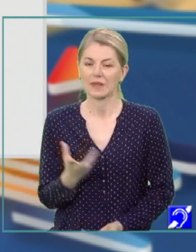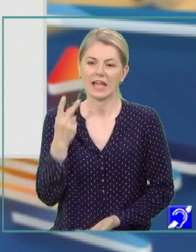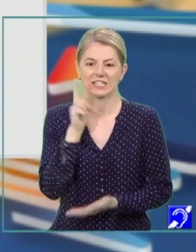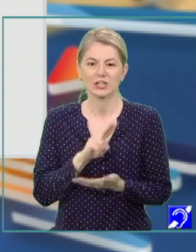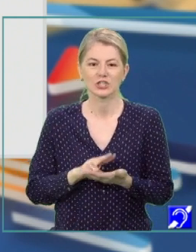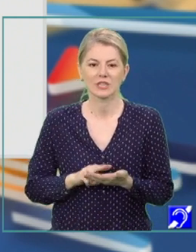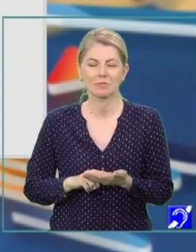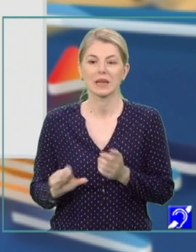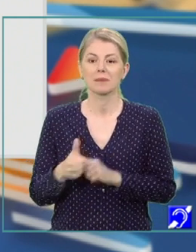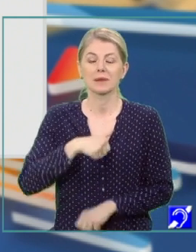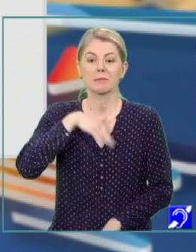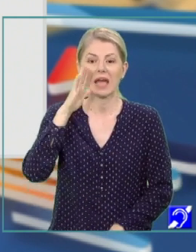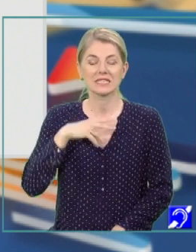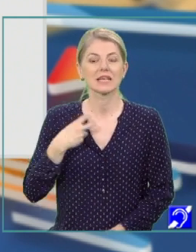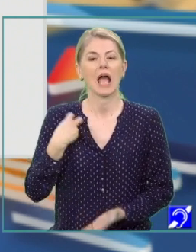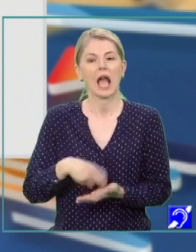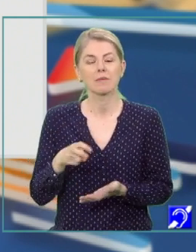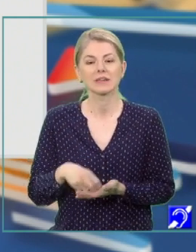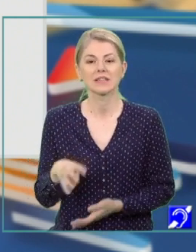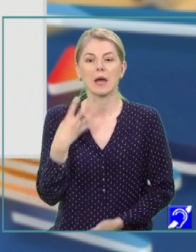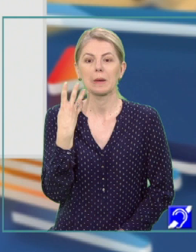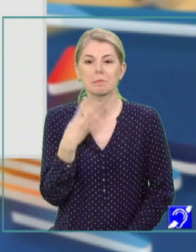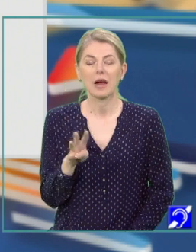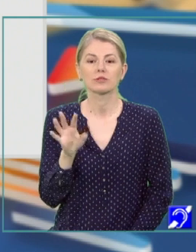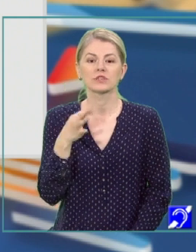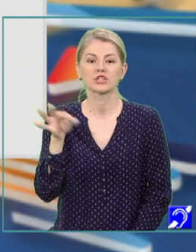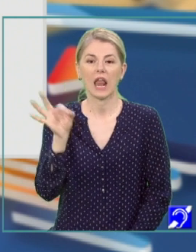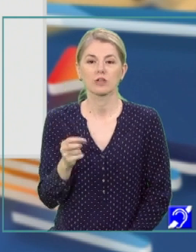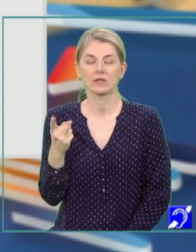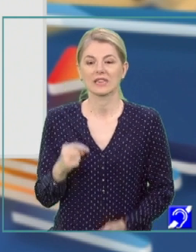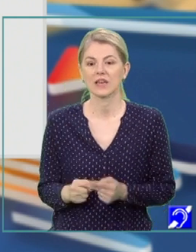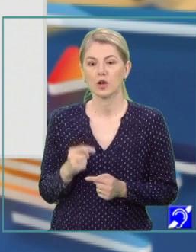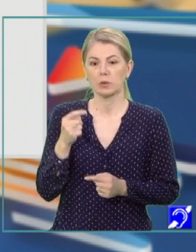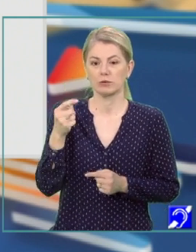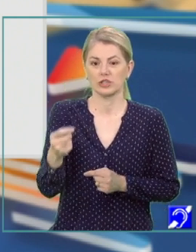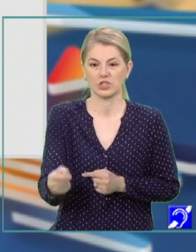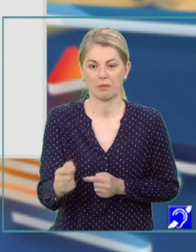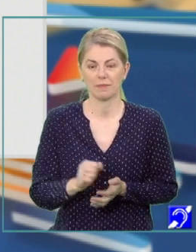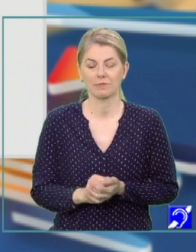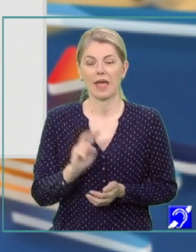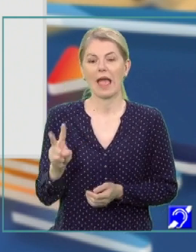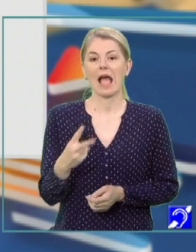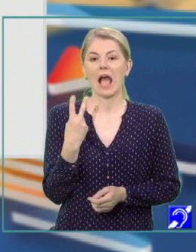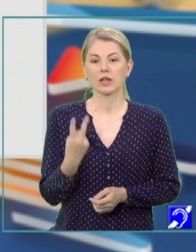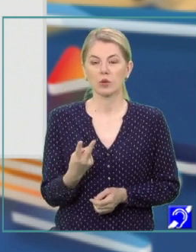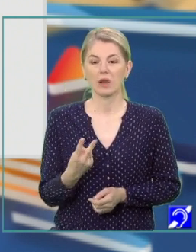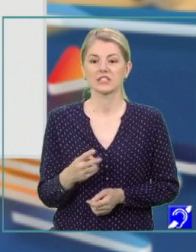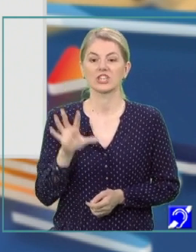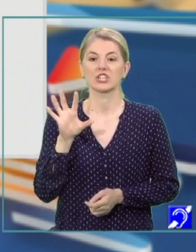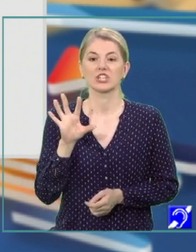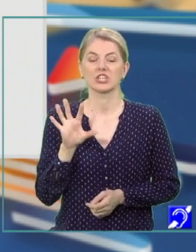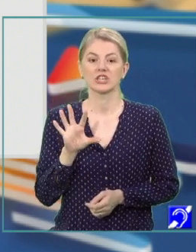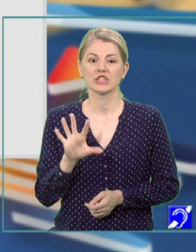citim. În prima zi el a parcurs 40% din lungime. A doua zi